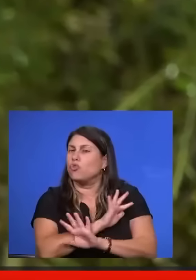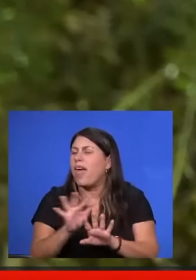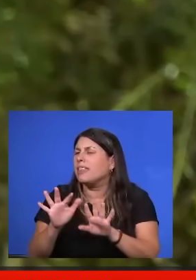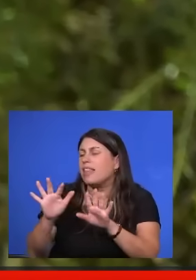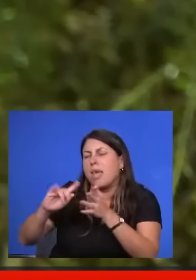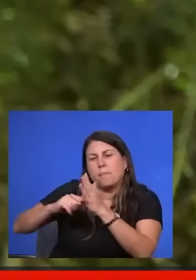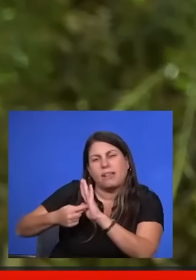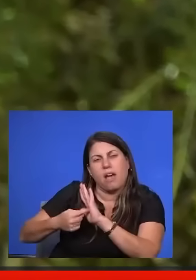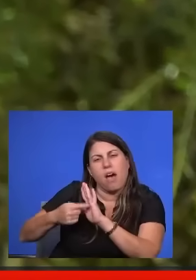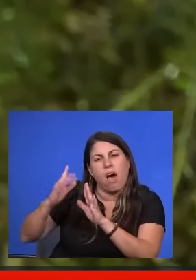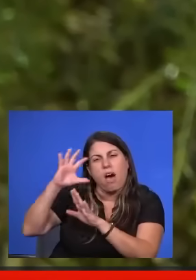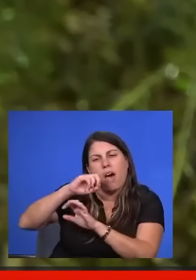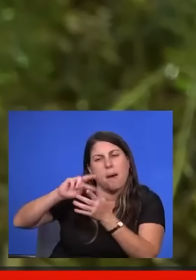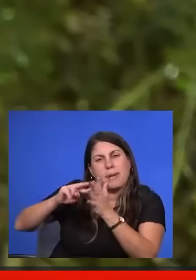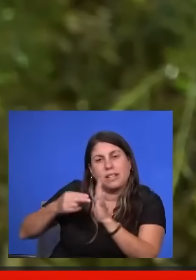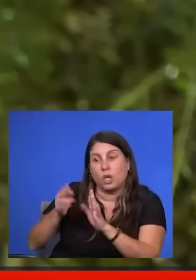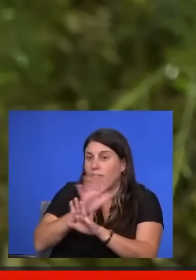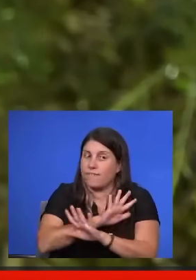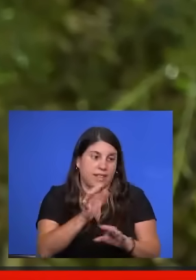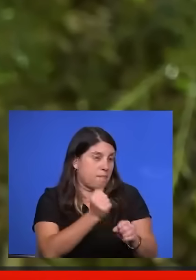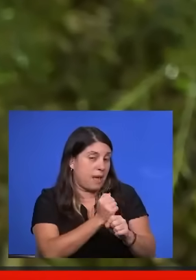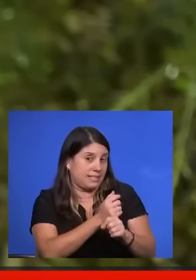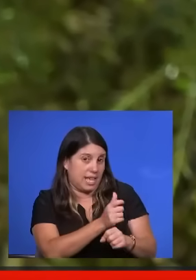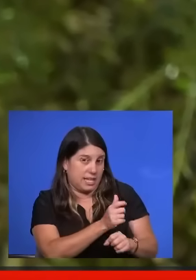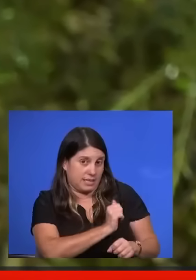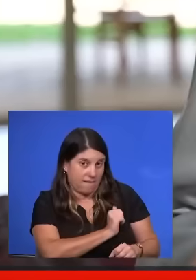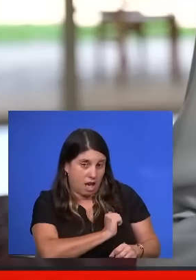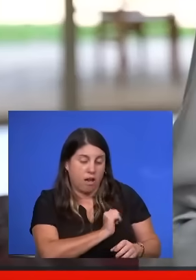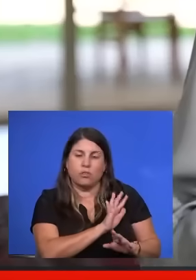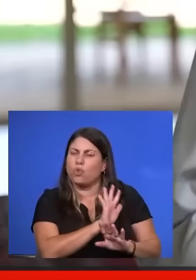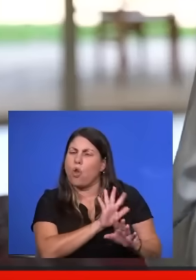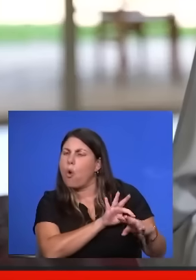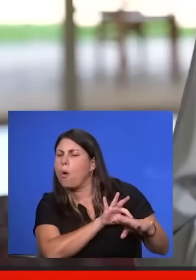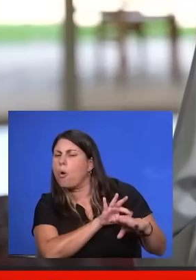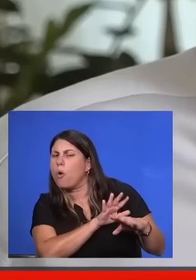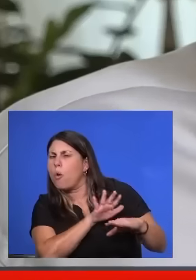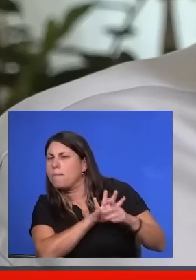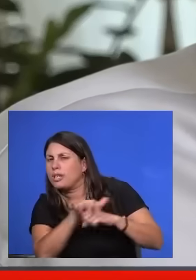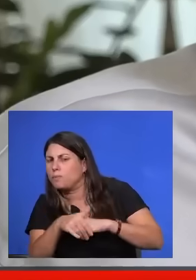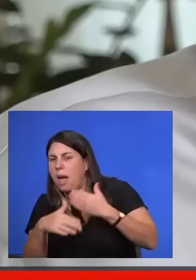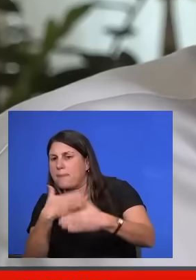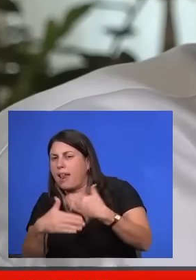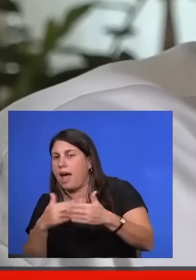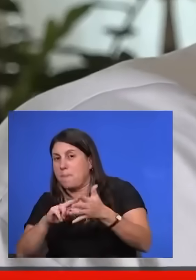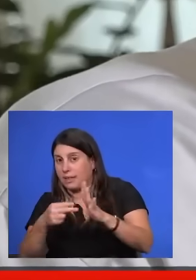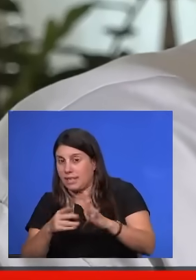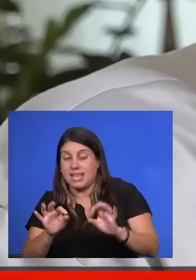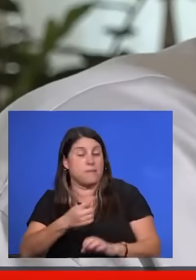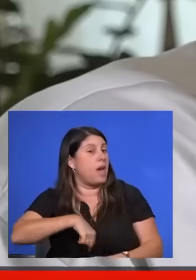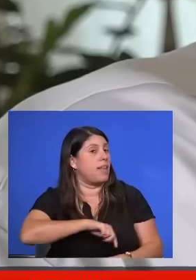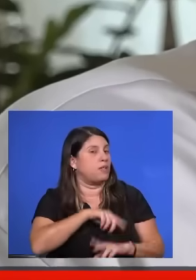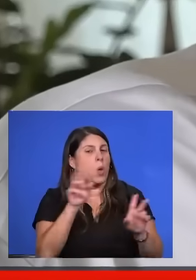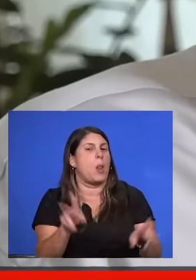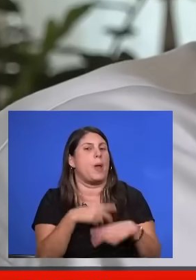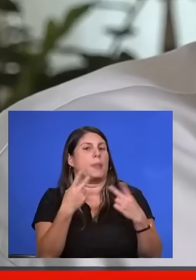צבאי שלא מוביל לאיזושהי למהלך מדיני לאחר מכן. אז אם אנחנו לא נוכל לסיים את